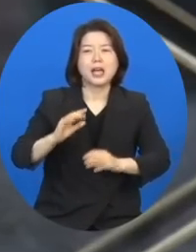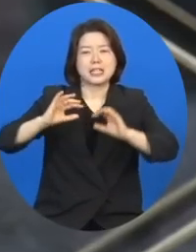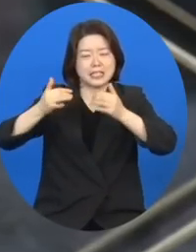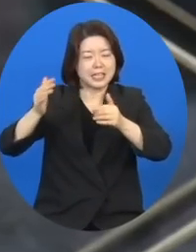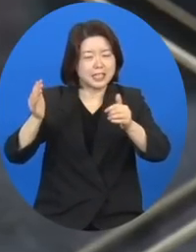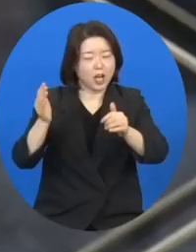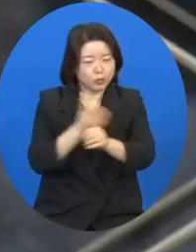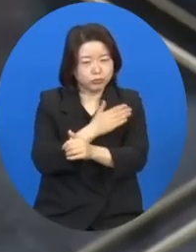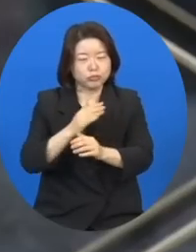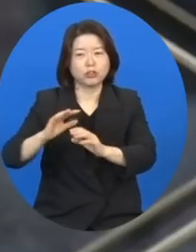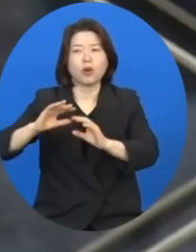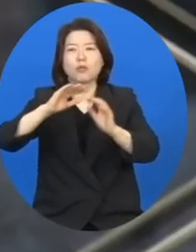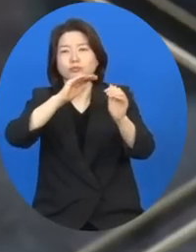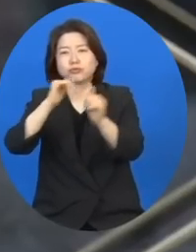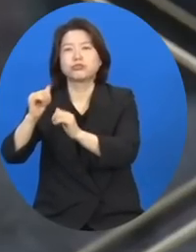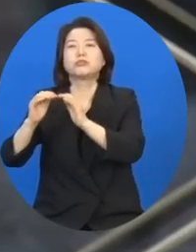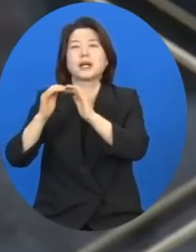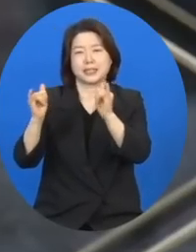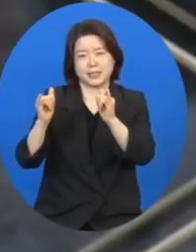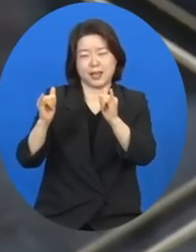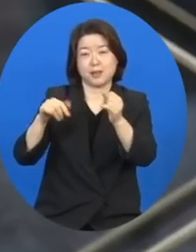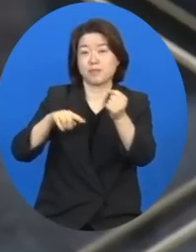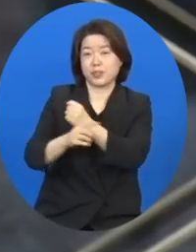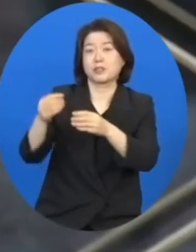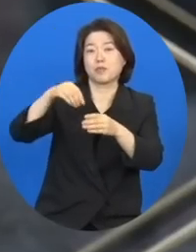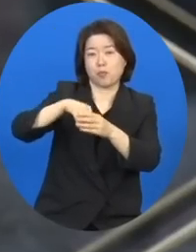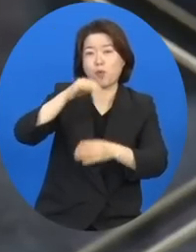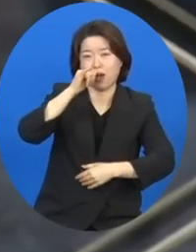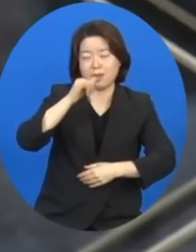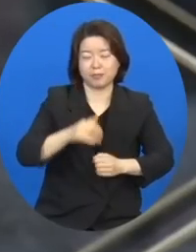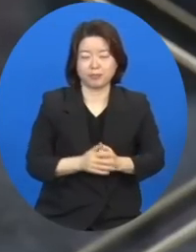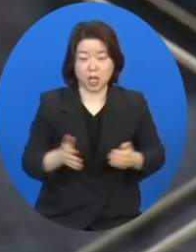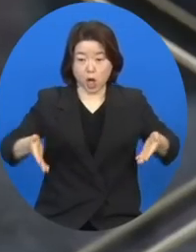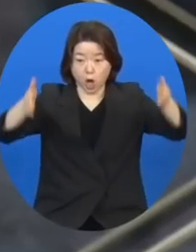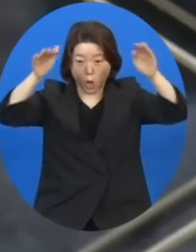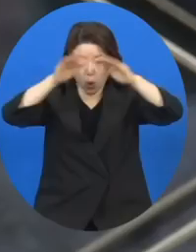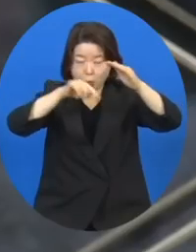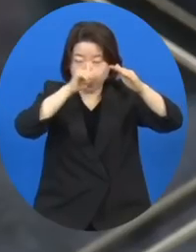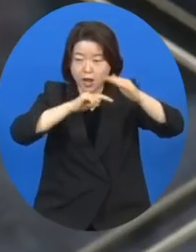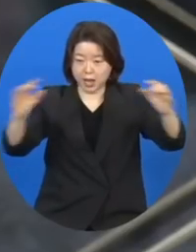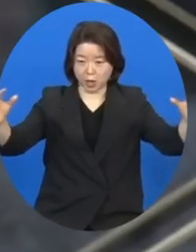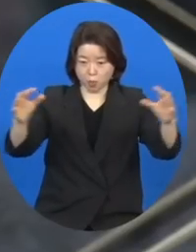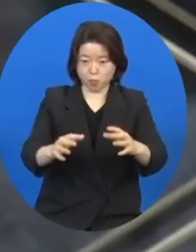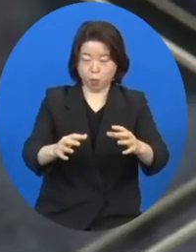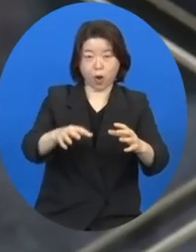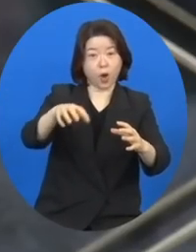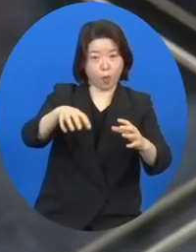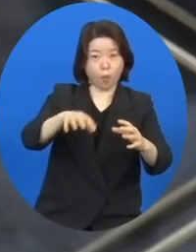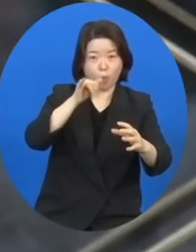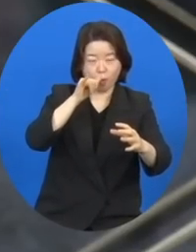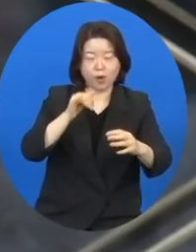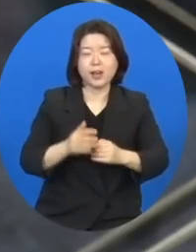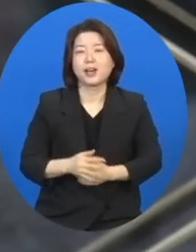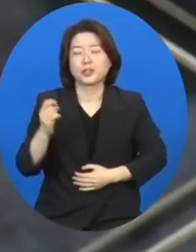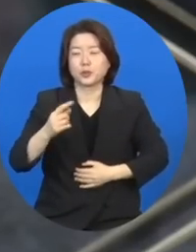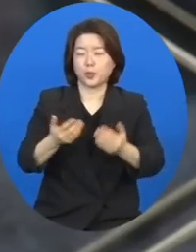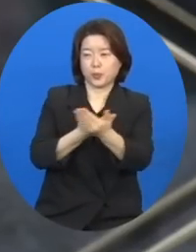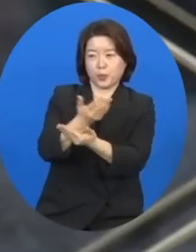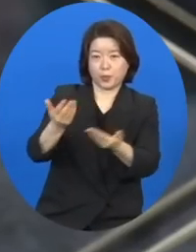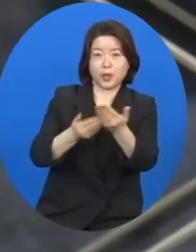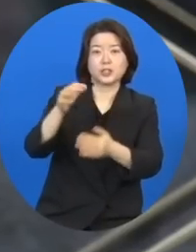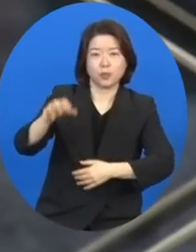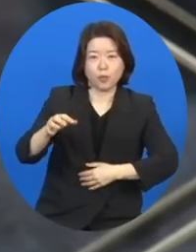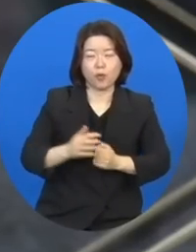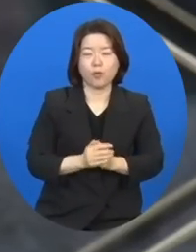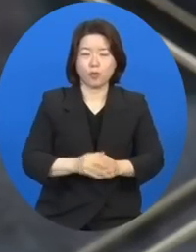때문에 그래요. 물론 건물이 필요한 것은 이렇게 우리가 함께 모여서 예배할 수 있는 공간과 또한 교제할 수 있는 곳과